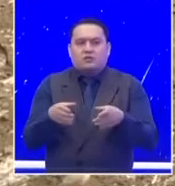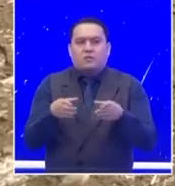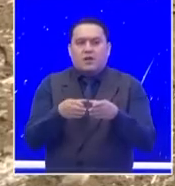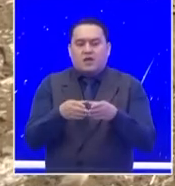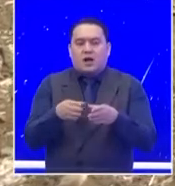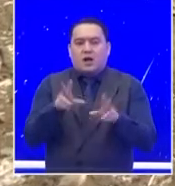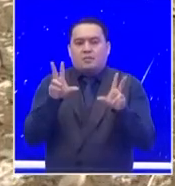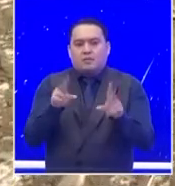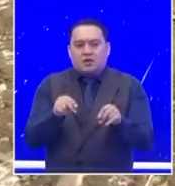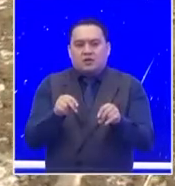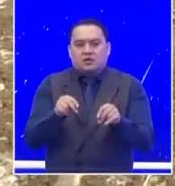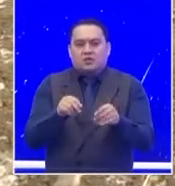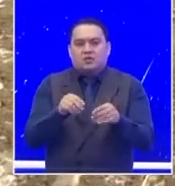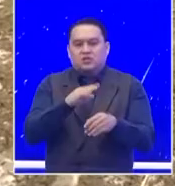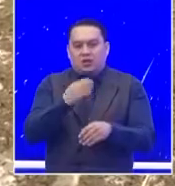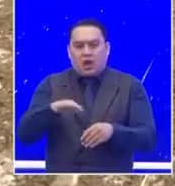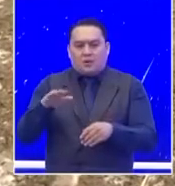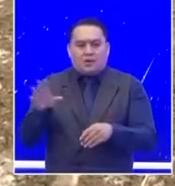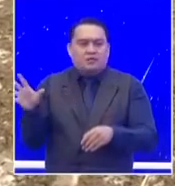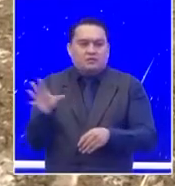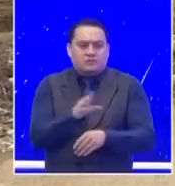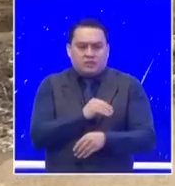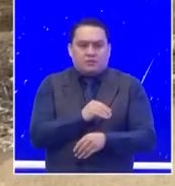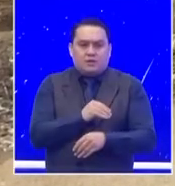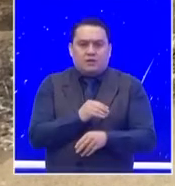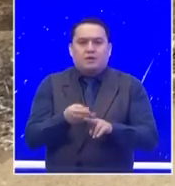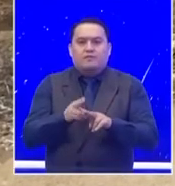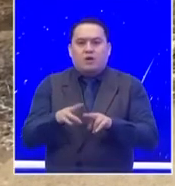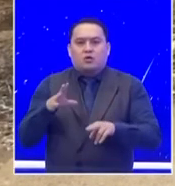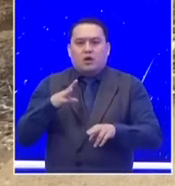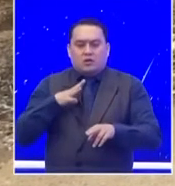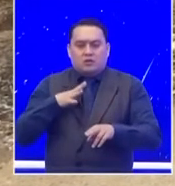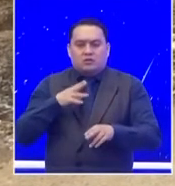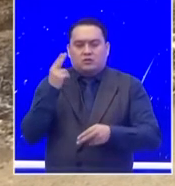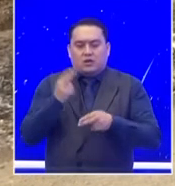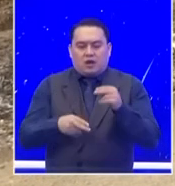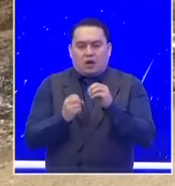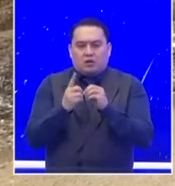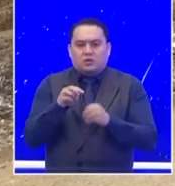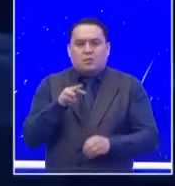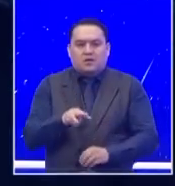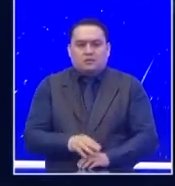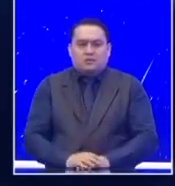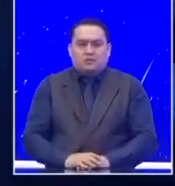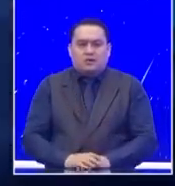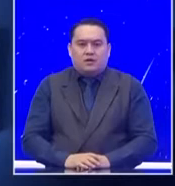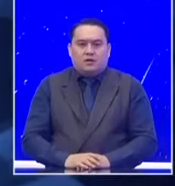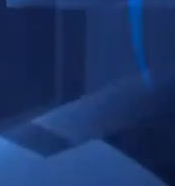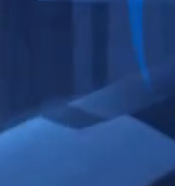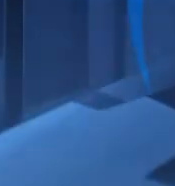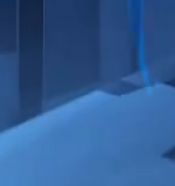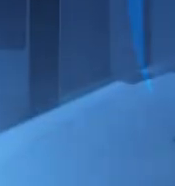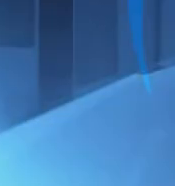Construction пообещало залатать ямы и выбоины поселковой трассы. Работы будут завершены до 11 марта. Дамир Анитов,